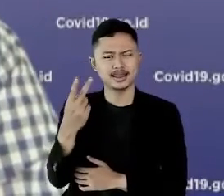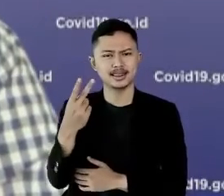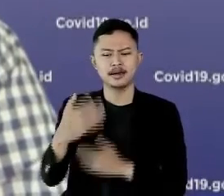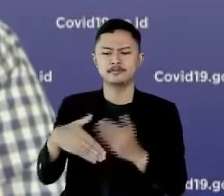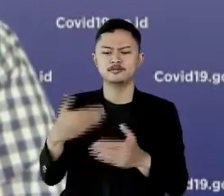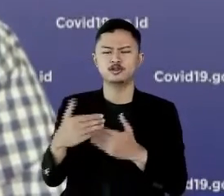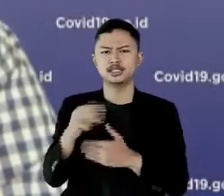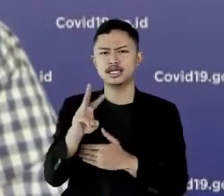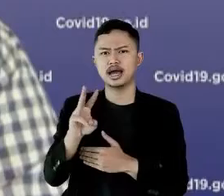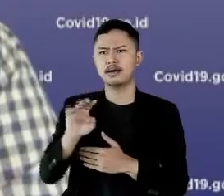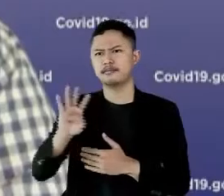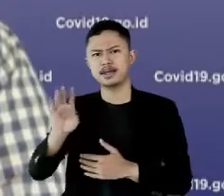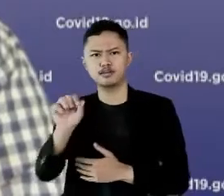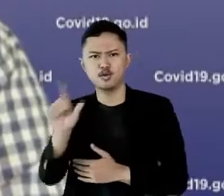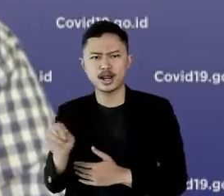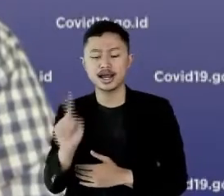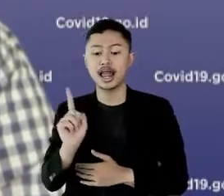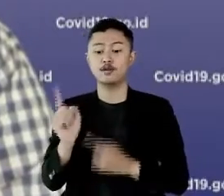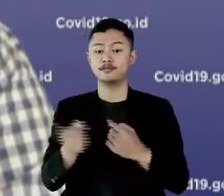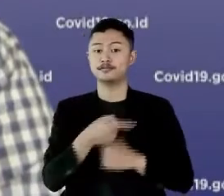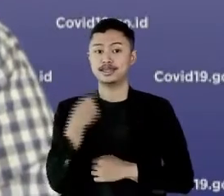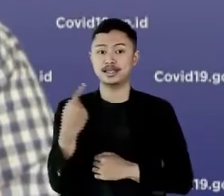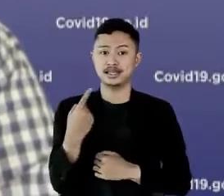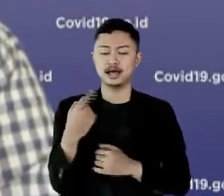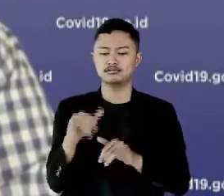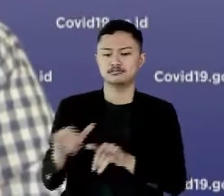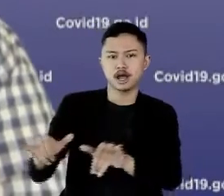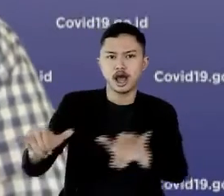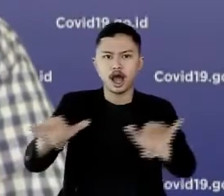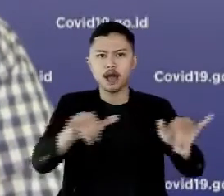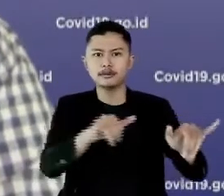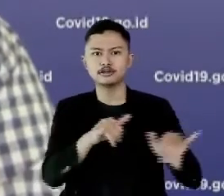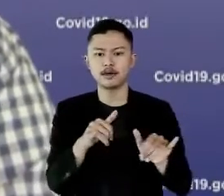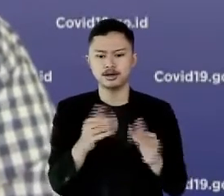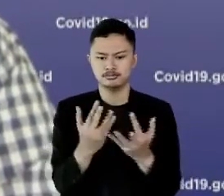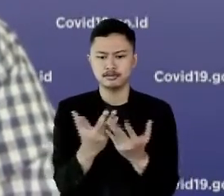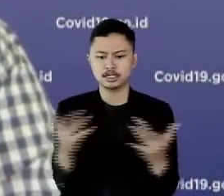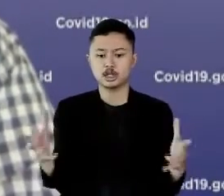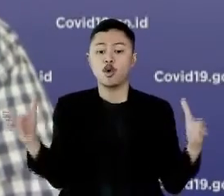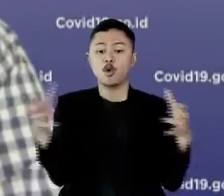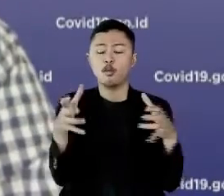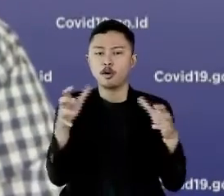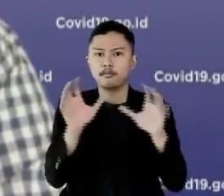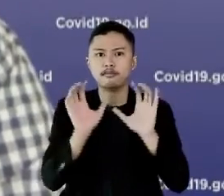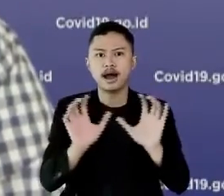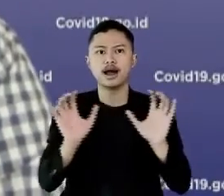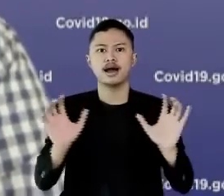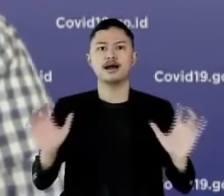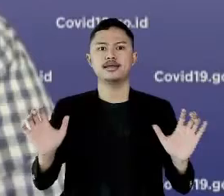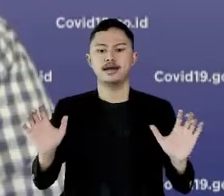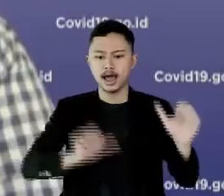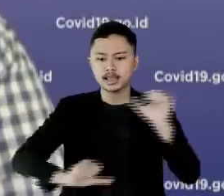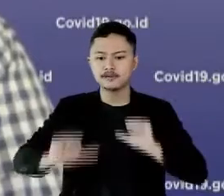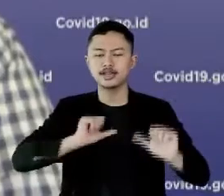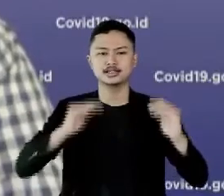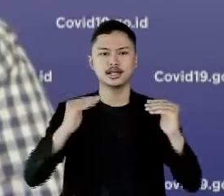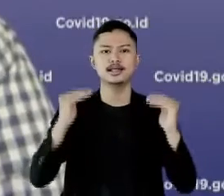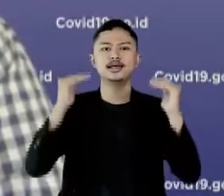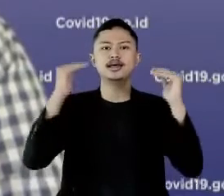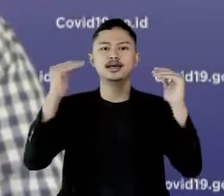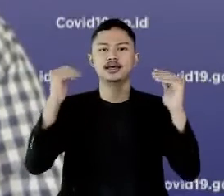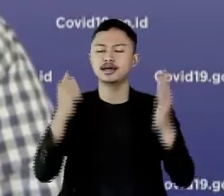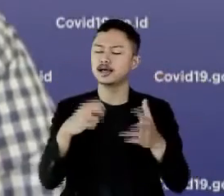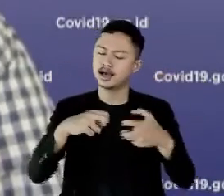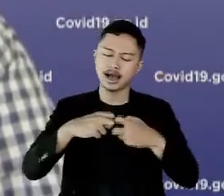kita masif bersama-sama kolektif mobilitas tinggi, maka terjadi